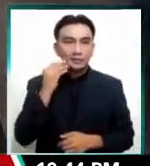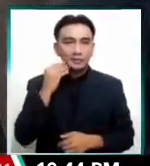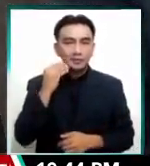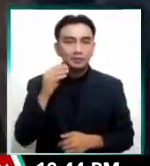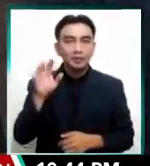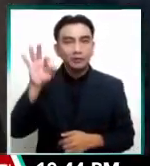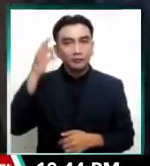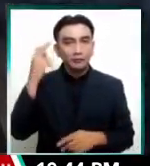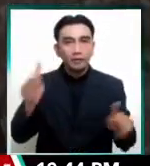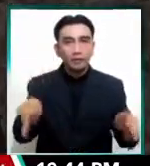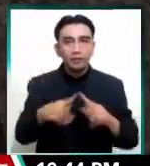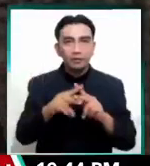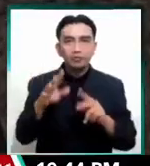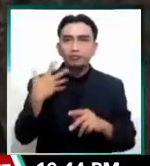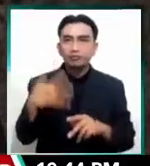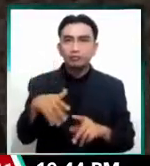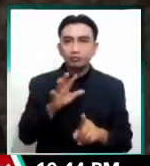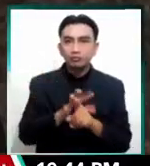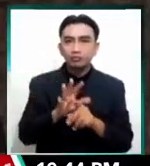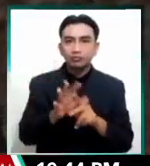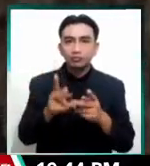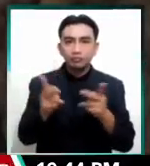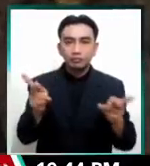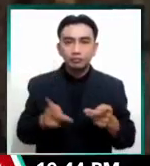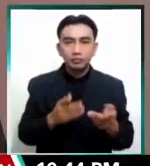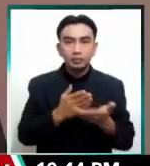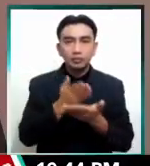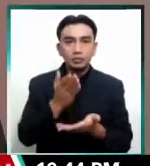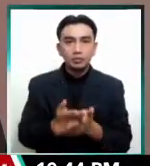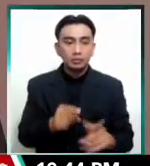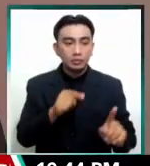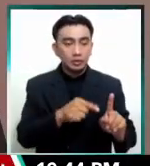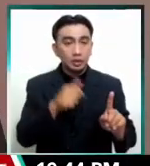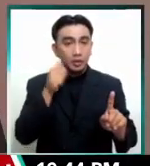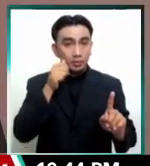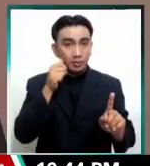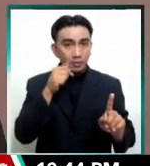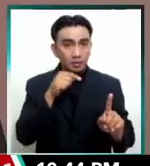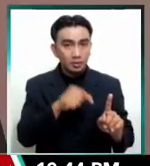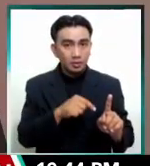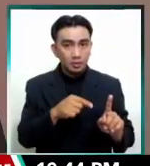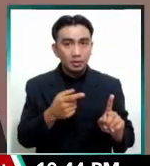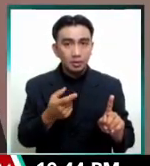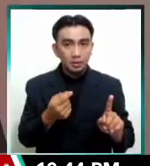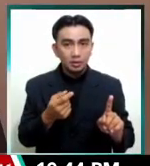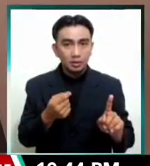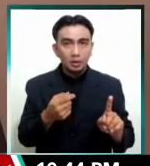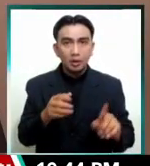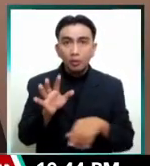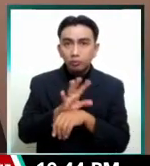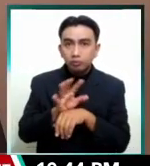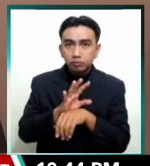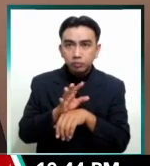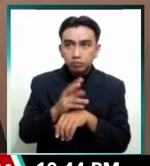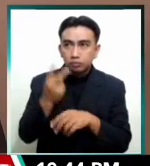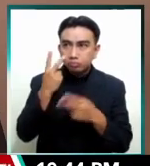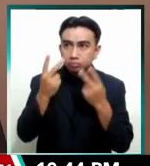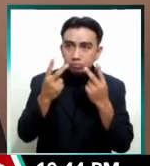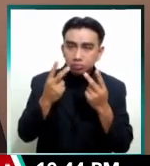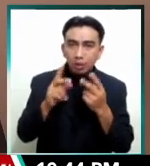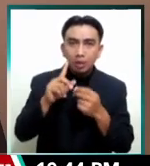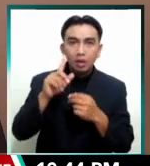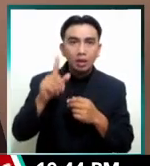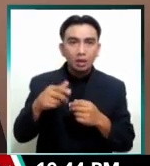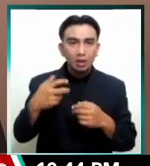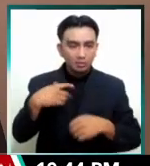na puntahan ng mga turista. Ang babaeng yan sa Paris na nanood lang ng sine, tagtag ng kagat ng mga surot